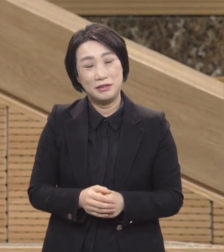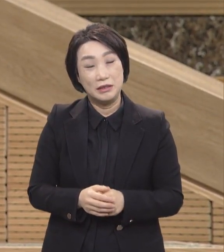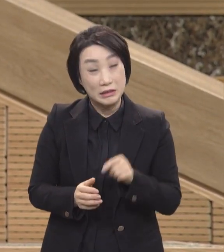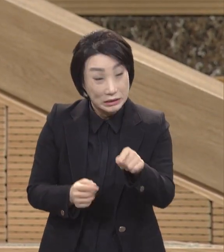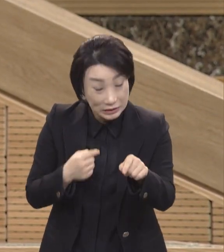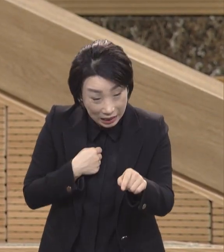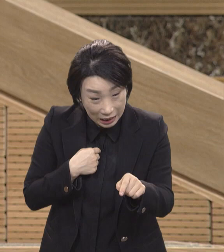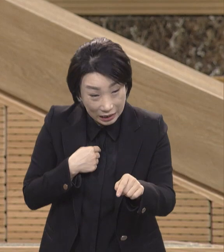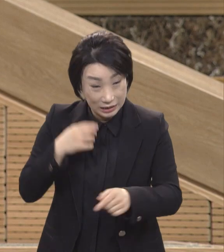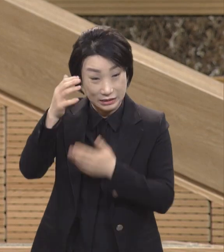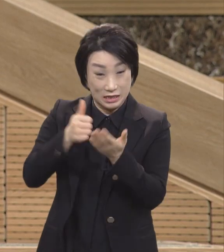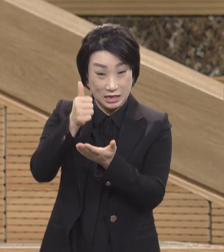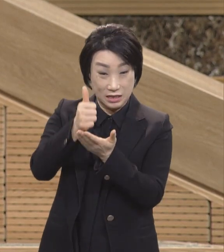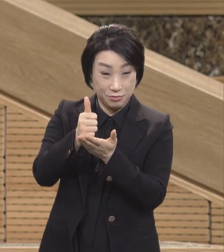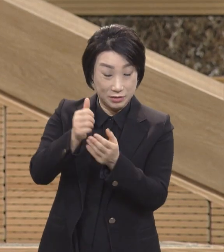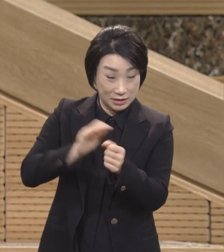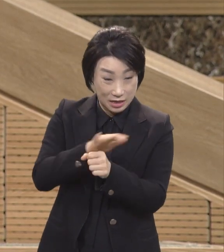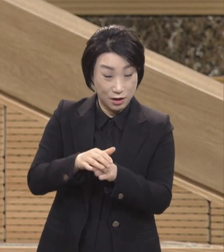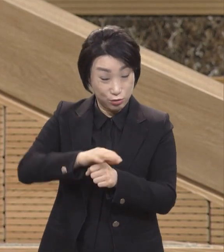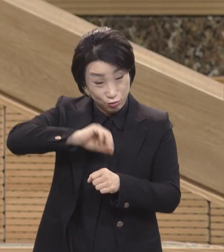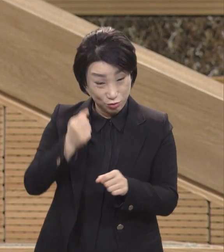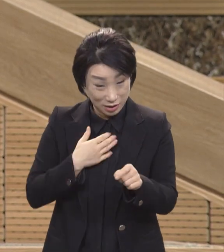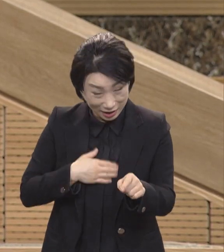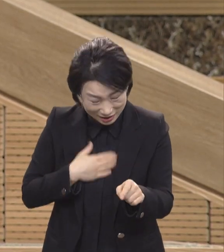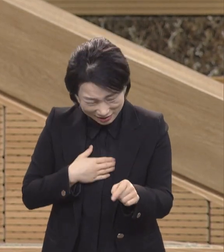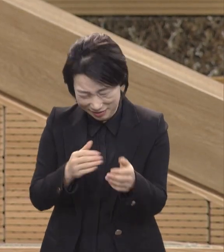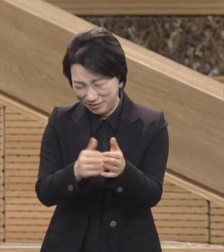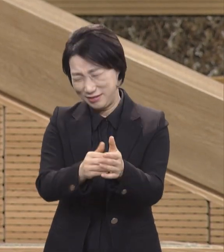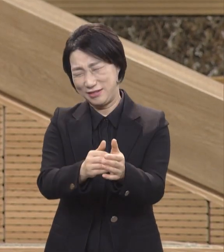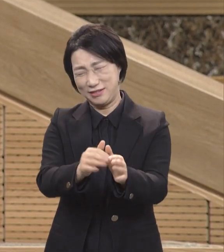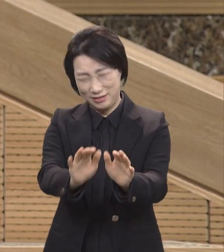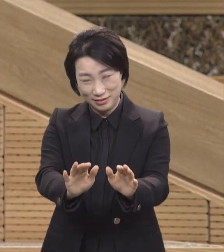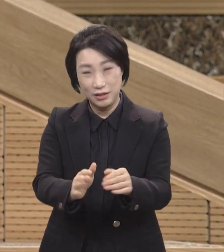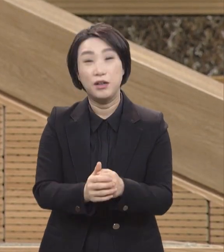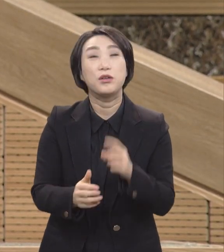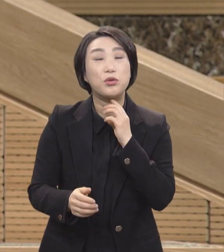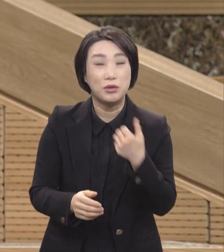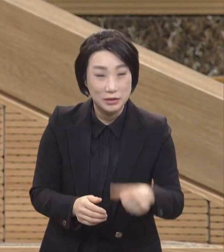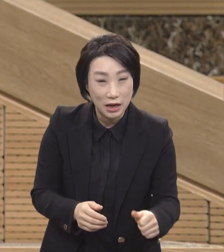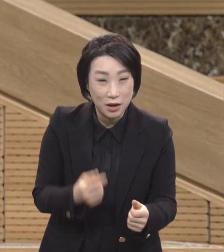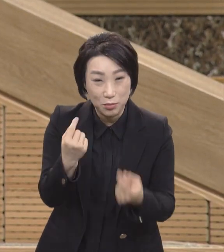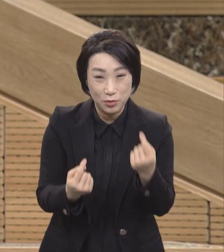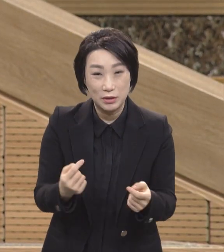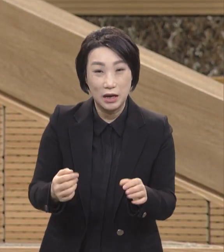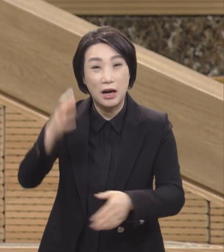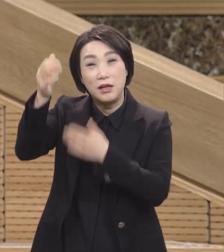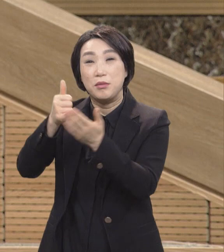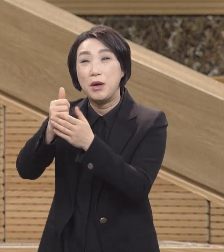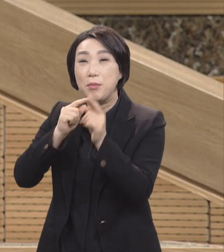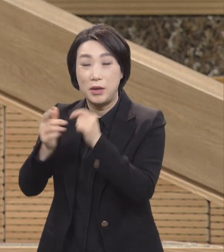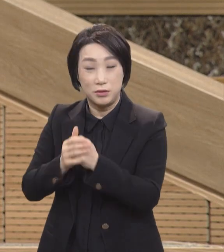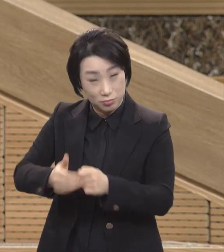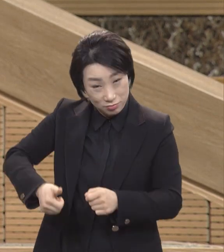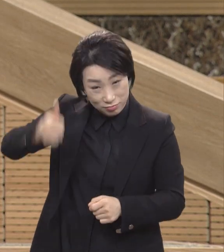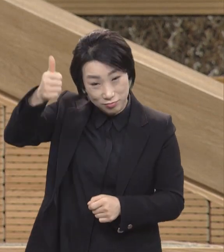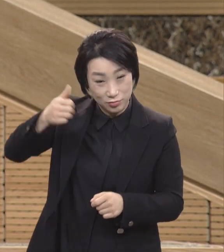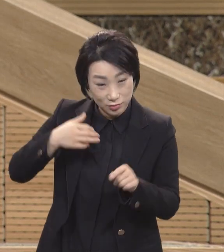네가 나를 사랑하고 순종하는 줄 알았다 이 말이오. 독자보다 내가 하는 말을